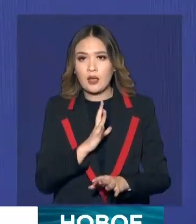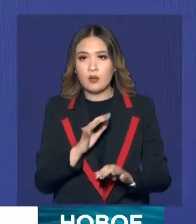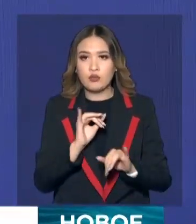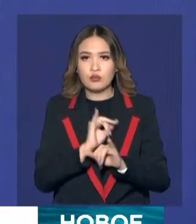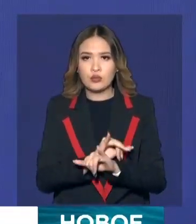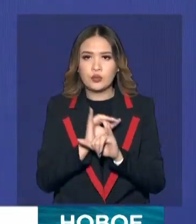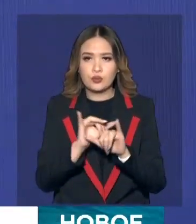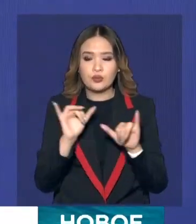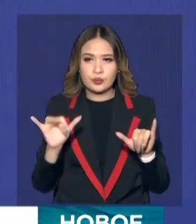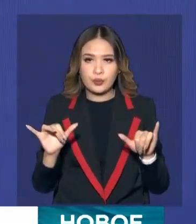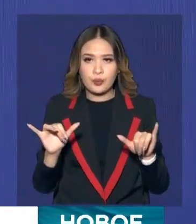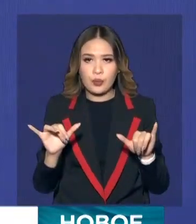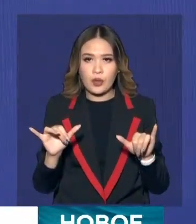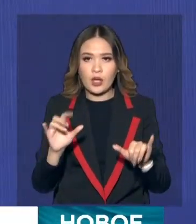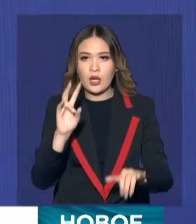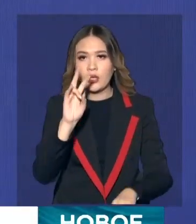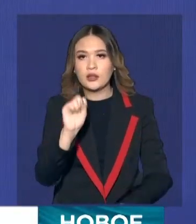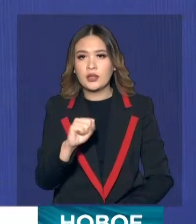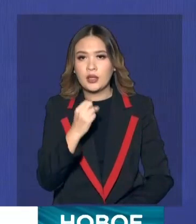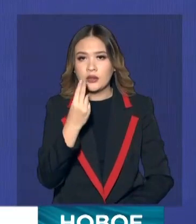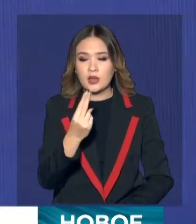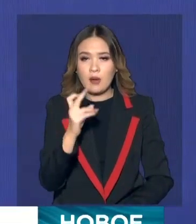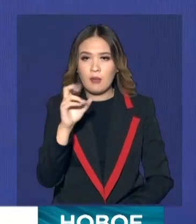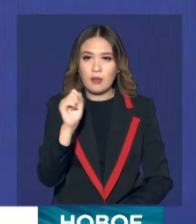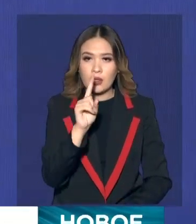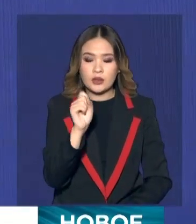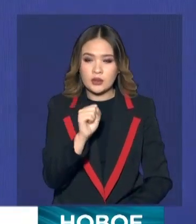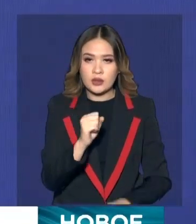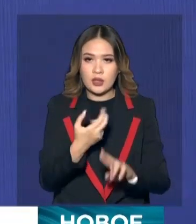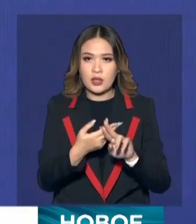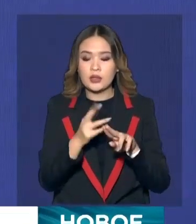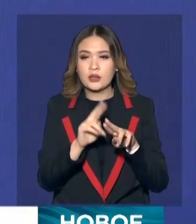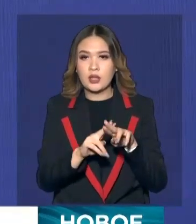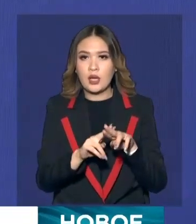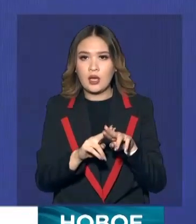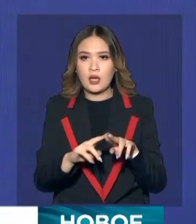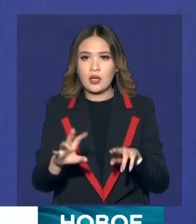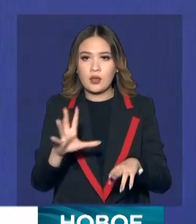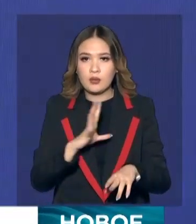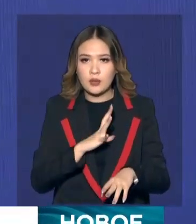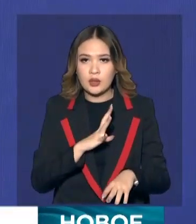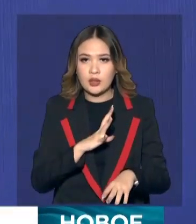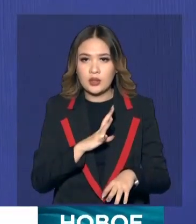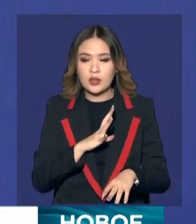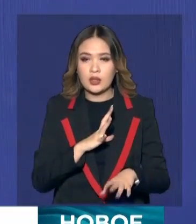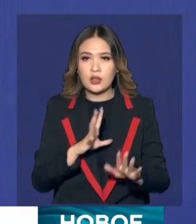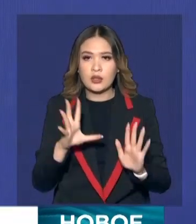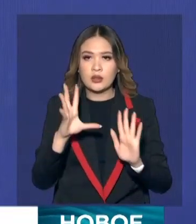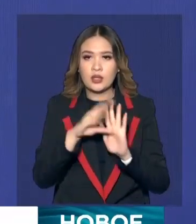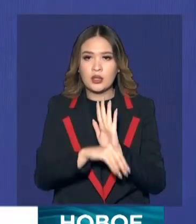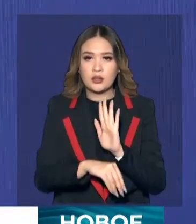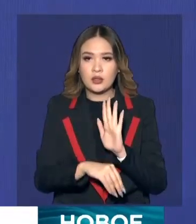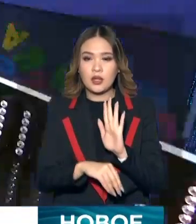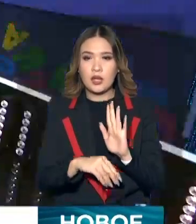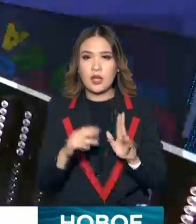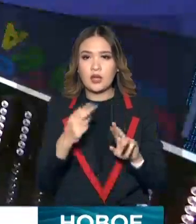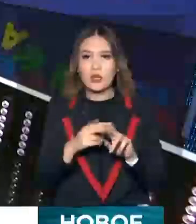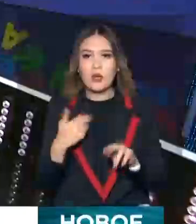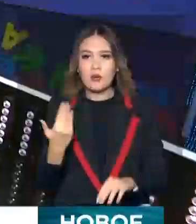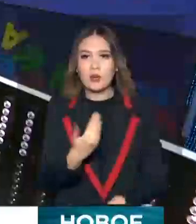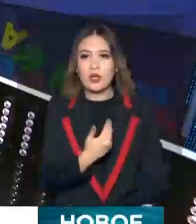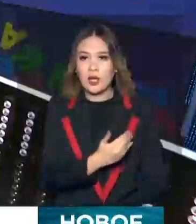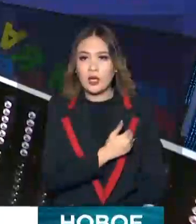интегрировать с национальной базой, и у нас есть единая национальная база данных, и мы